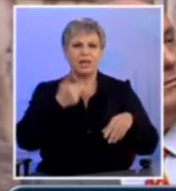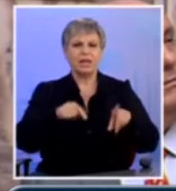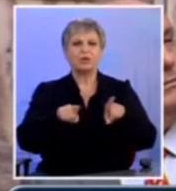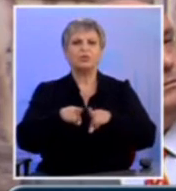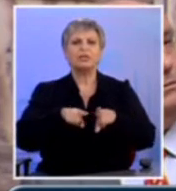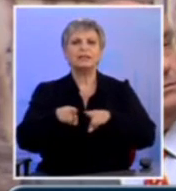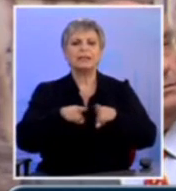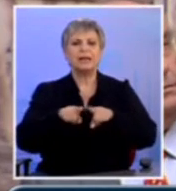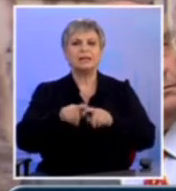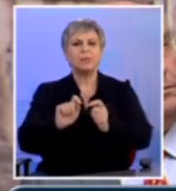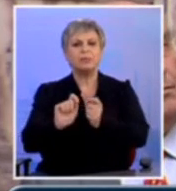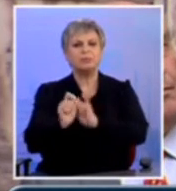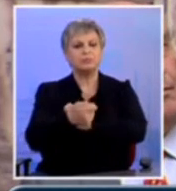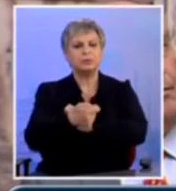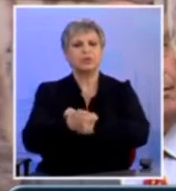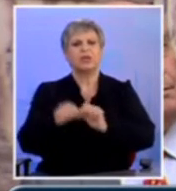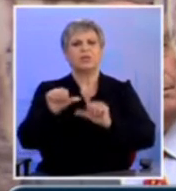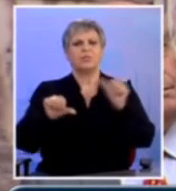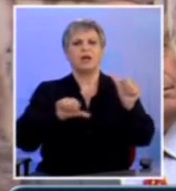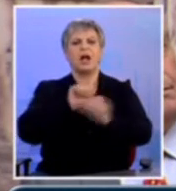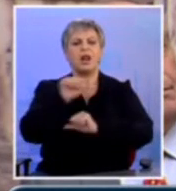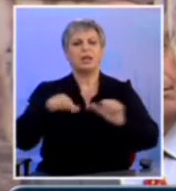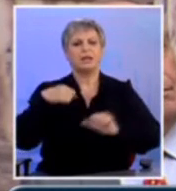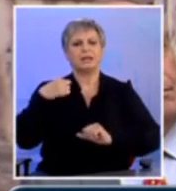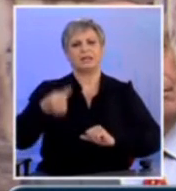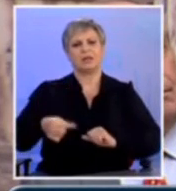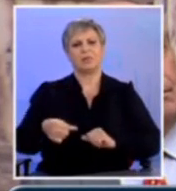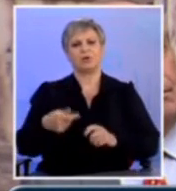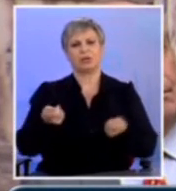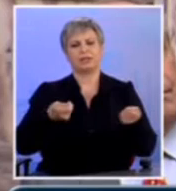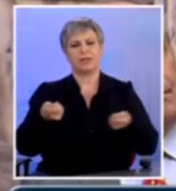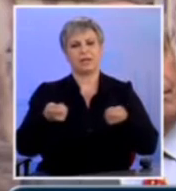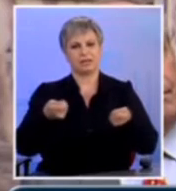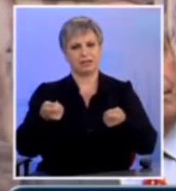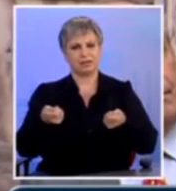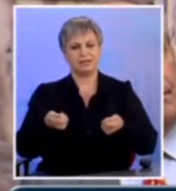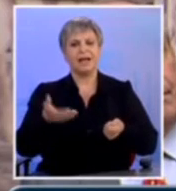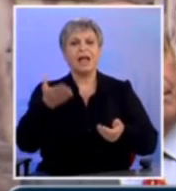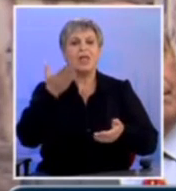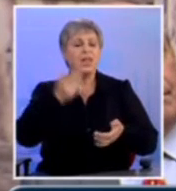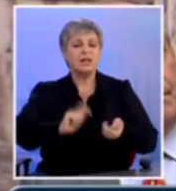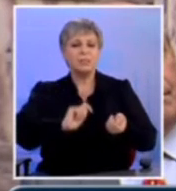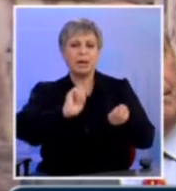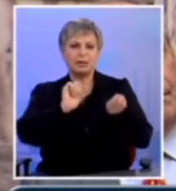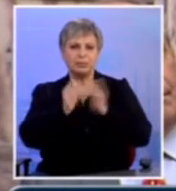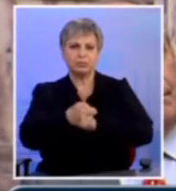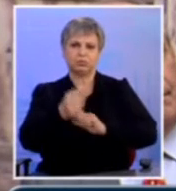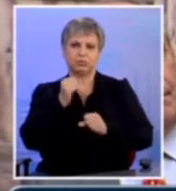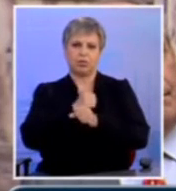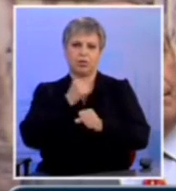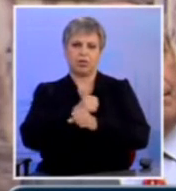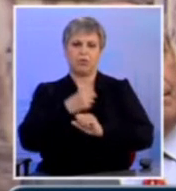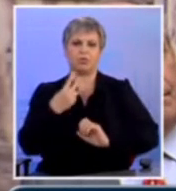με ανασυγκρότηση και μεταρρύθμιση της δημόσιας διοίκησης, δεν υπάρχει ούτε ίχνος μεταρρυθμιστικού έργου το